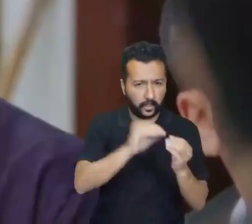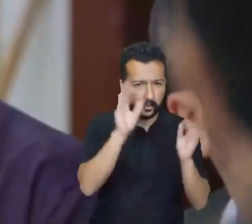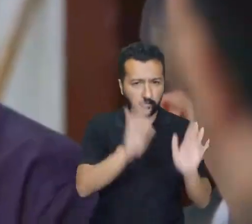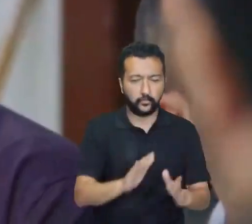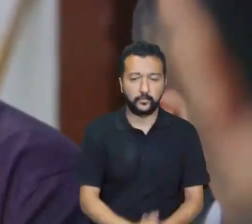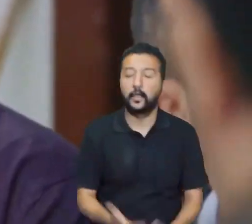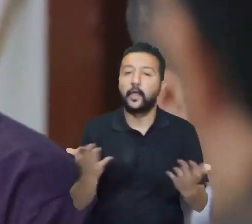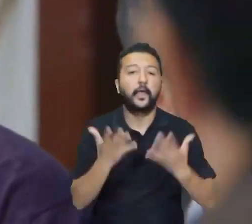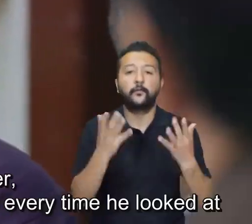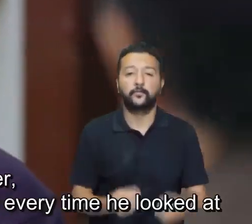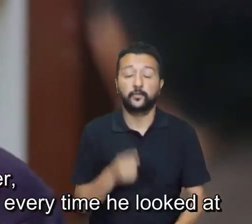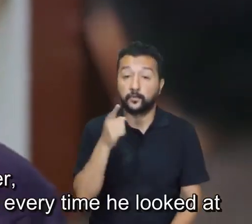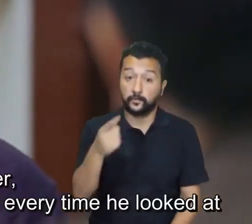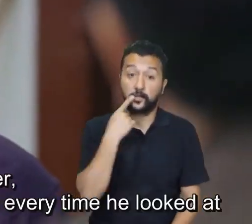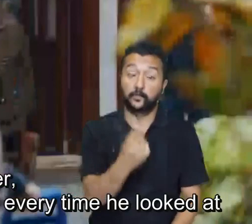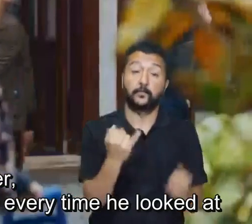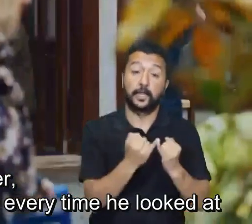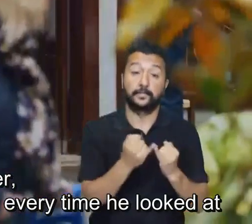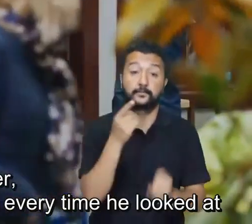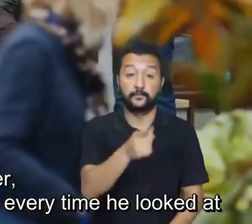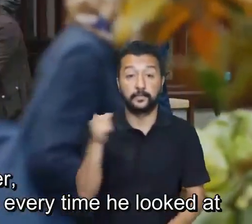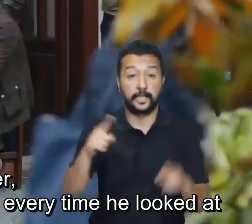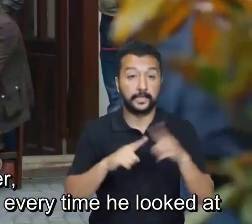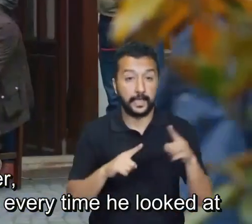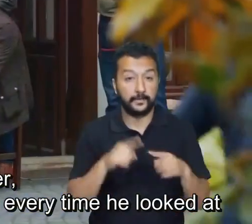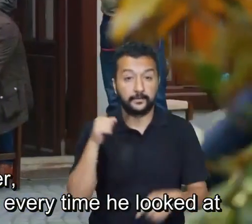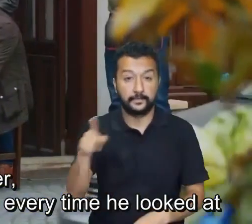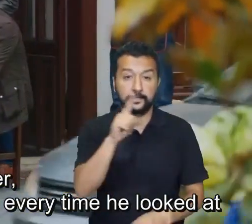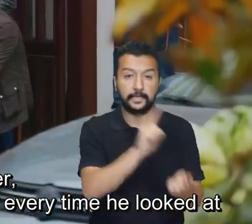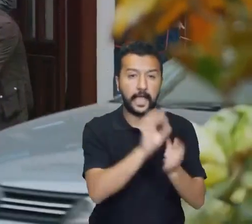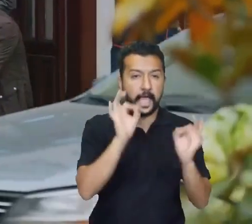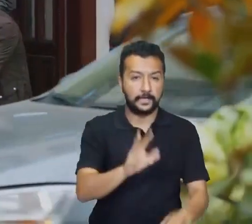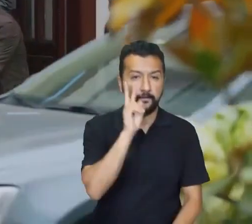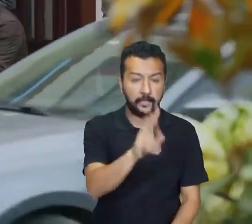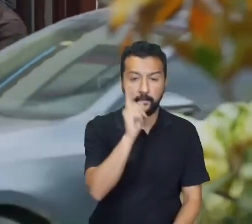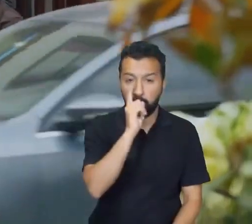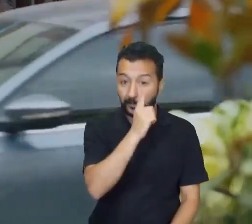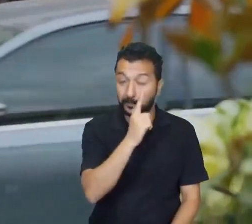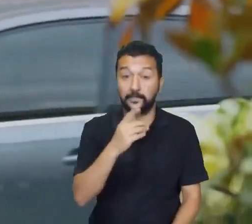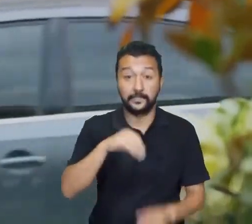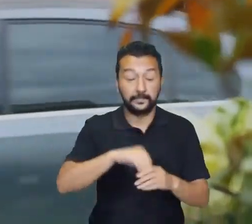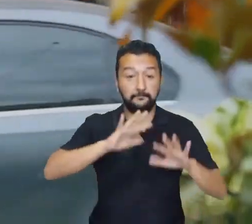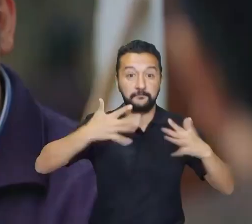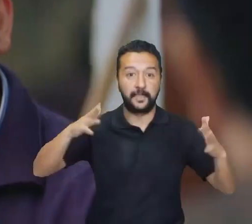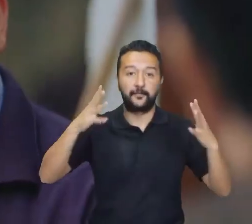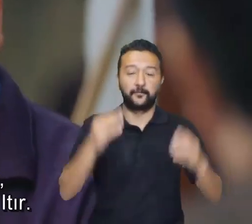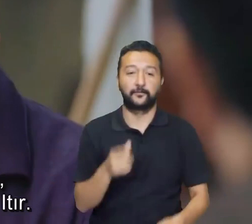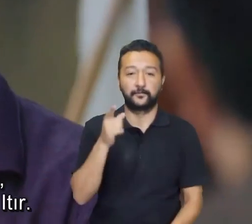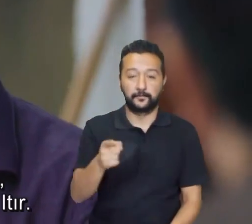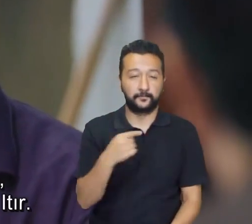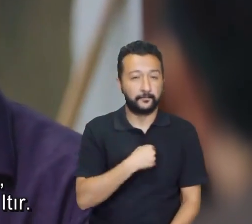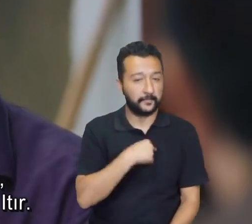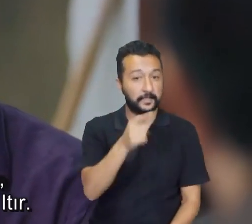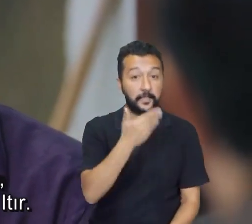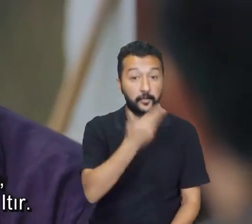ya. Şu birader. Tarık'ın Itır'a her vaktinde göz bebekleri deniz feneri gibi çakıyordu. Allah Allah.